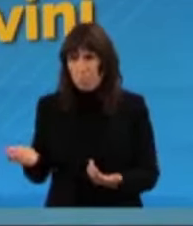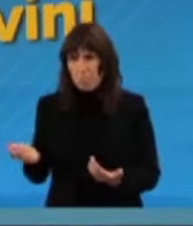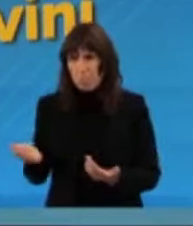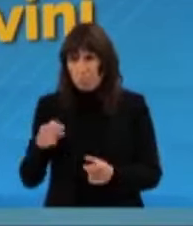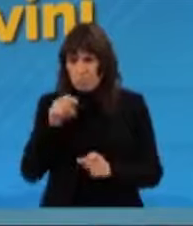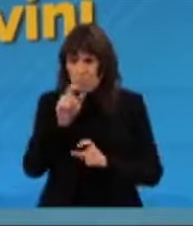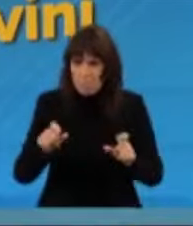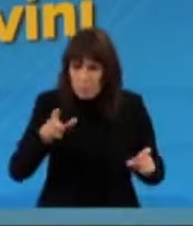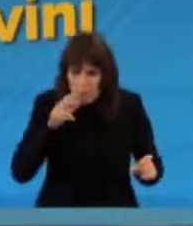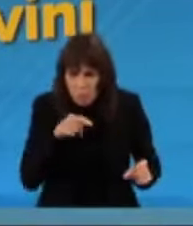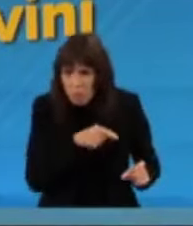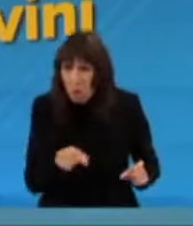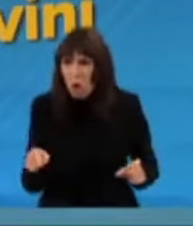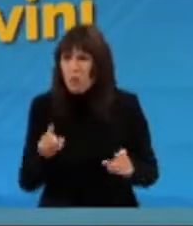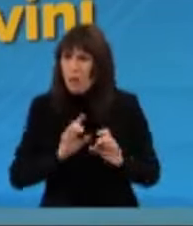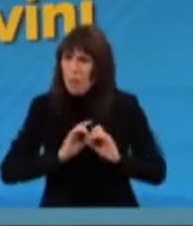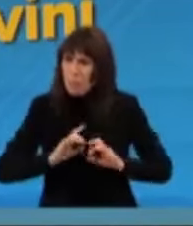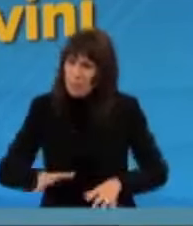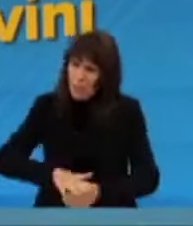e opprimono le libertà.